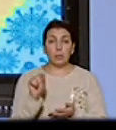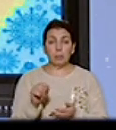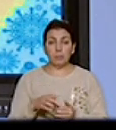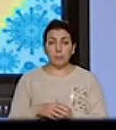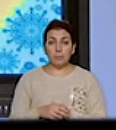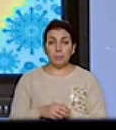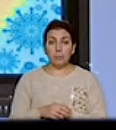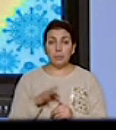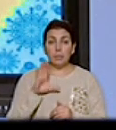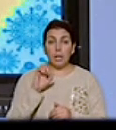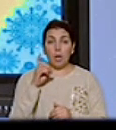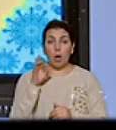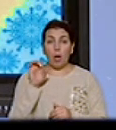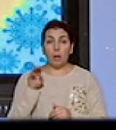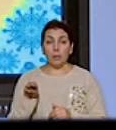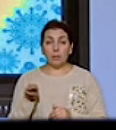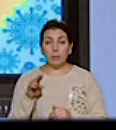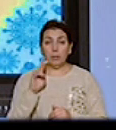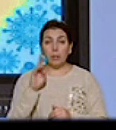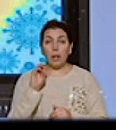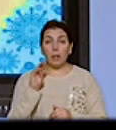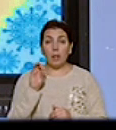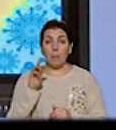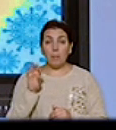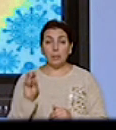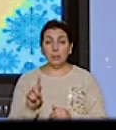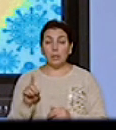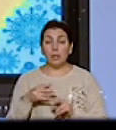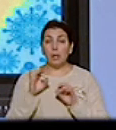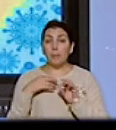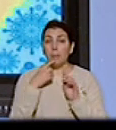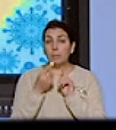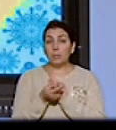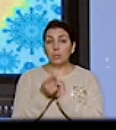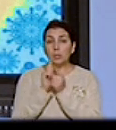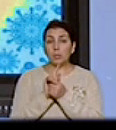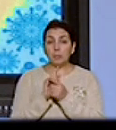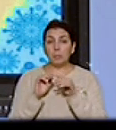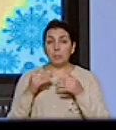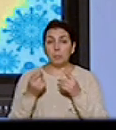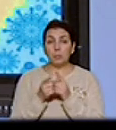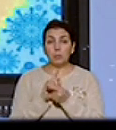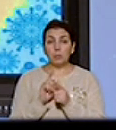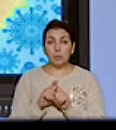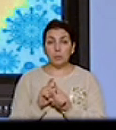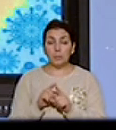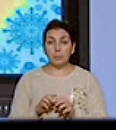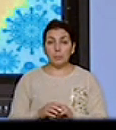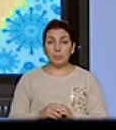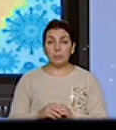ketamiz. Подумайте внимательно и скажите, как мы переведем эти предложения.